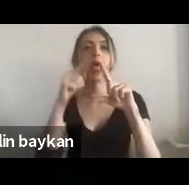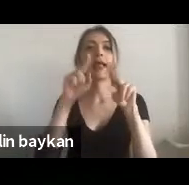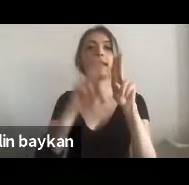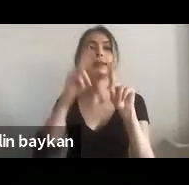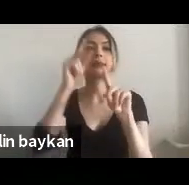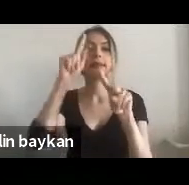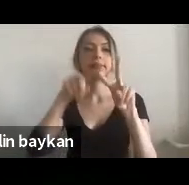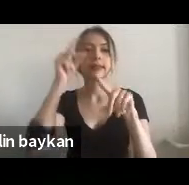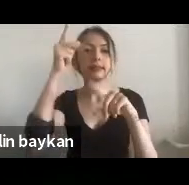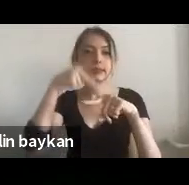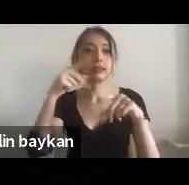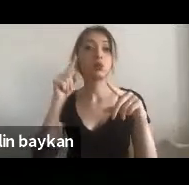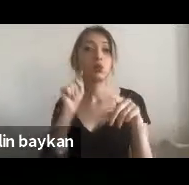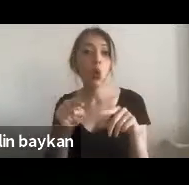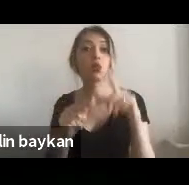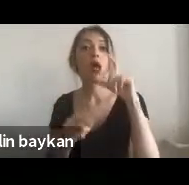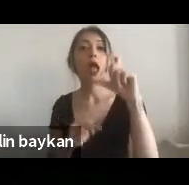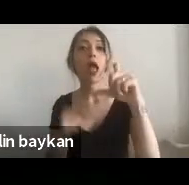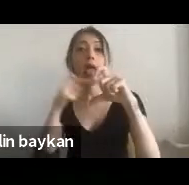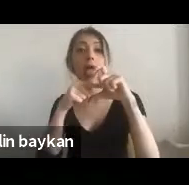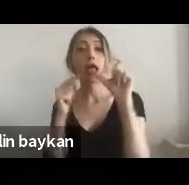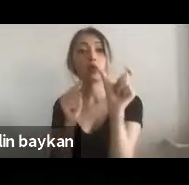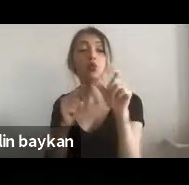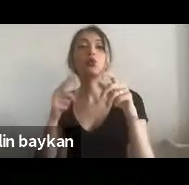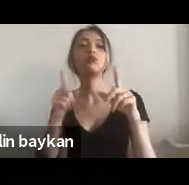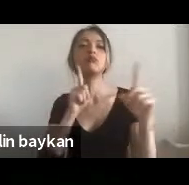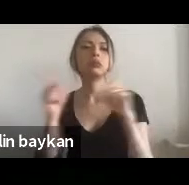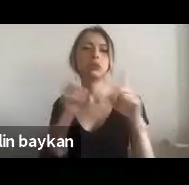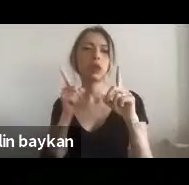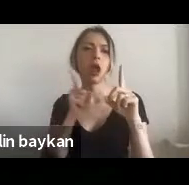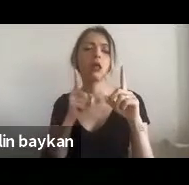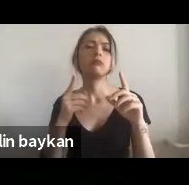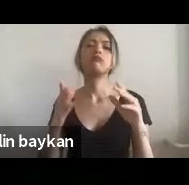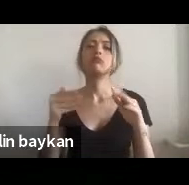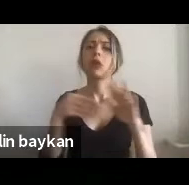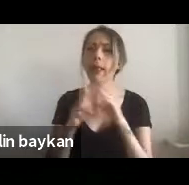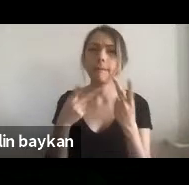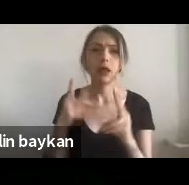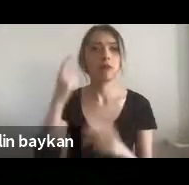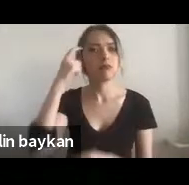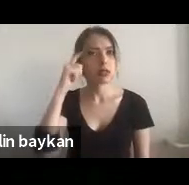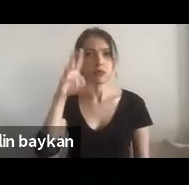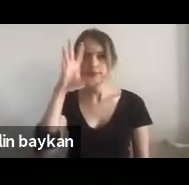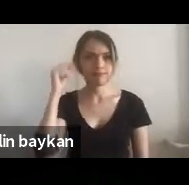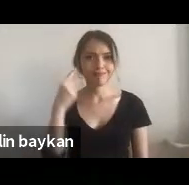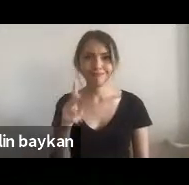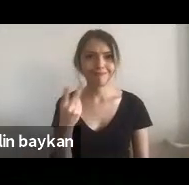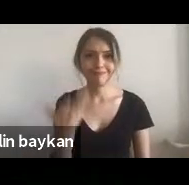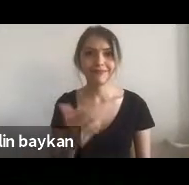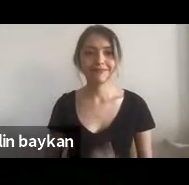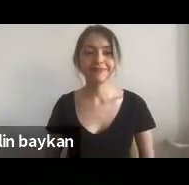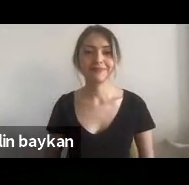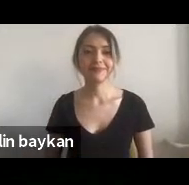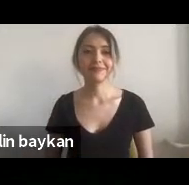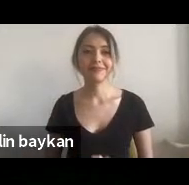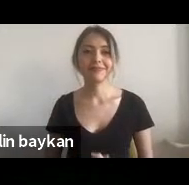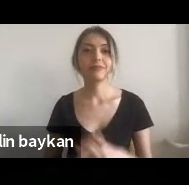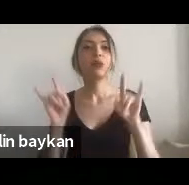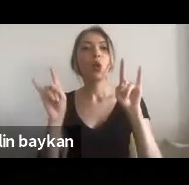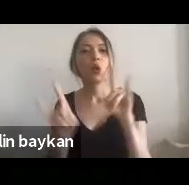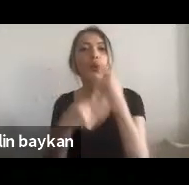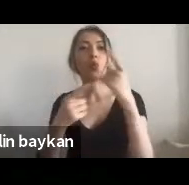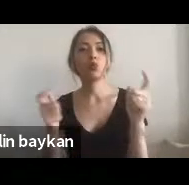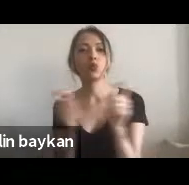www.etkinuz.eu adresinden konuyla ilgili bilgilere ulaşabilirsiniz. Yine seminerin farklı